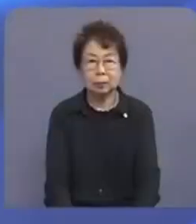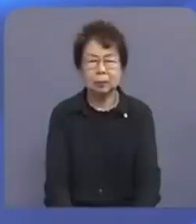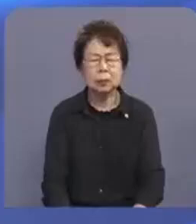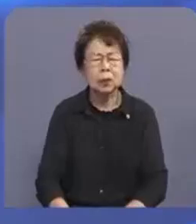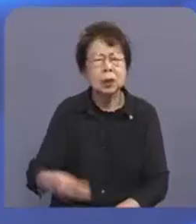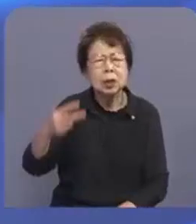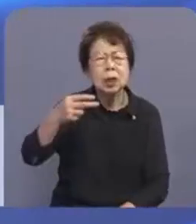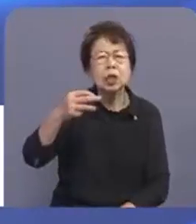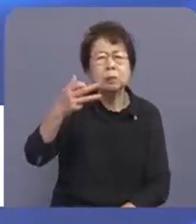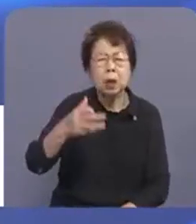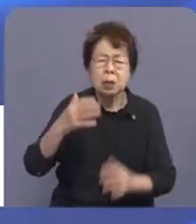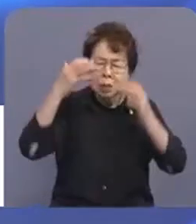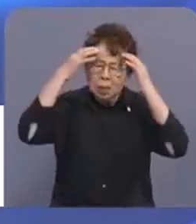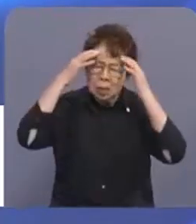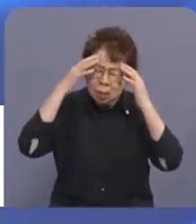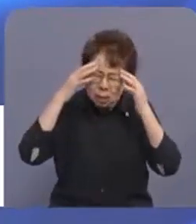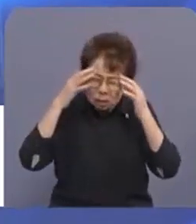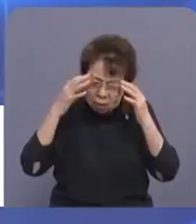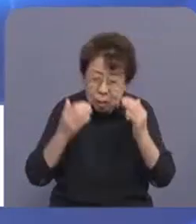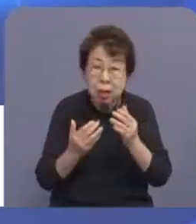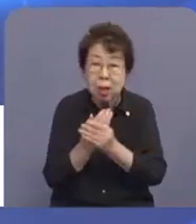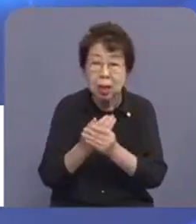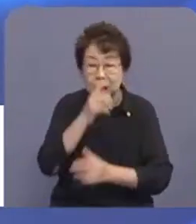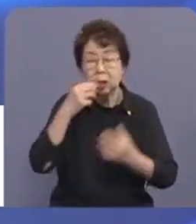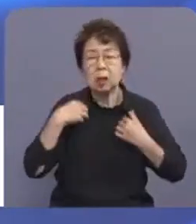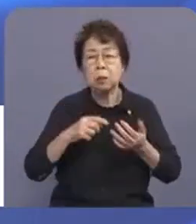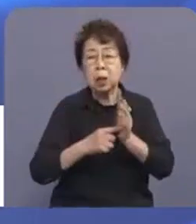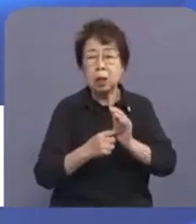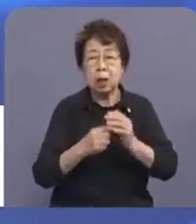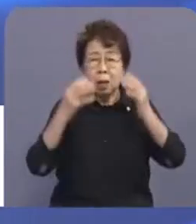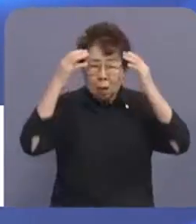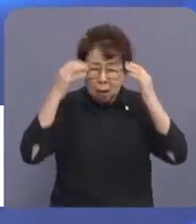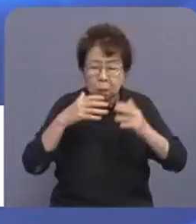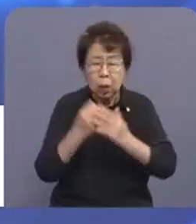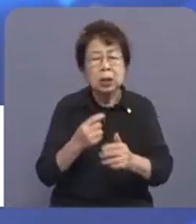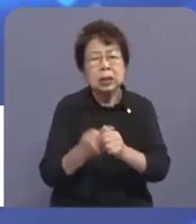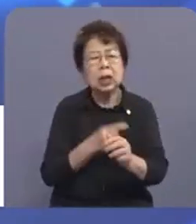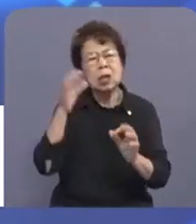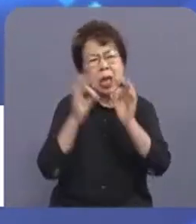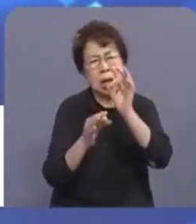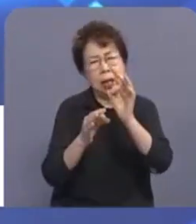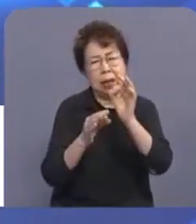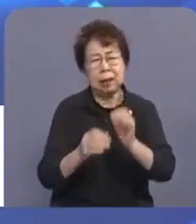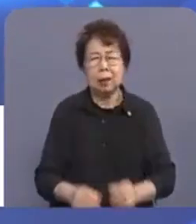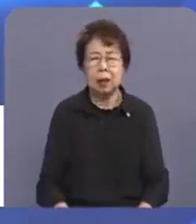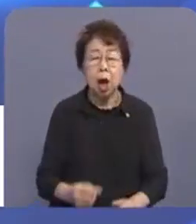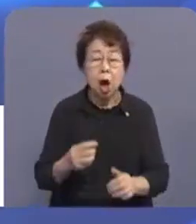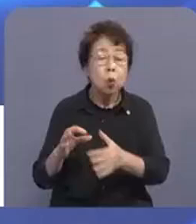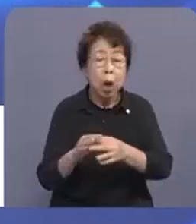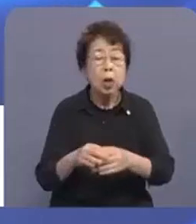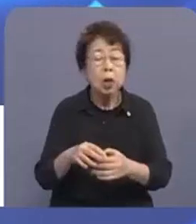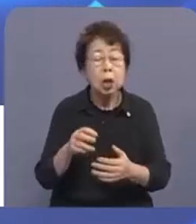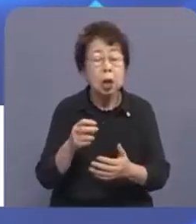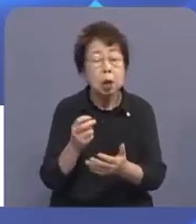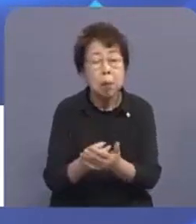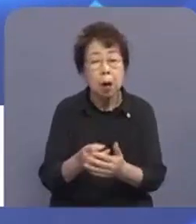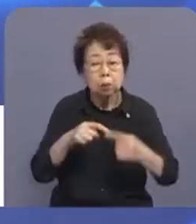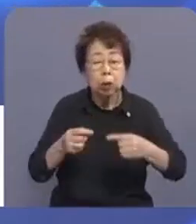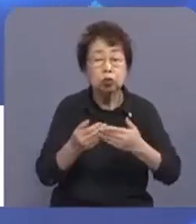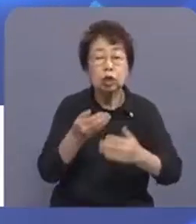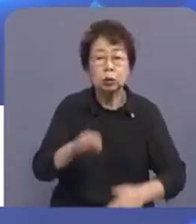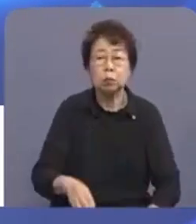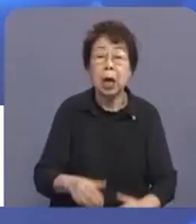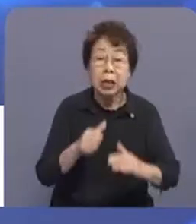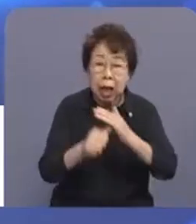지난 2018년 기록적인 폭염이 발생하자 정부는 폭염을 자연재난으로 지정을 하고 관련 대책들을 내놨습니다.